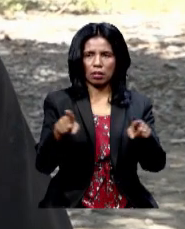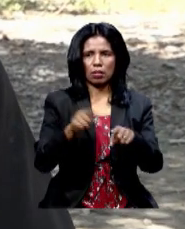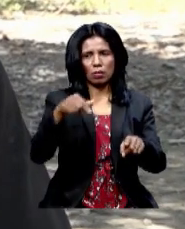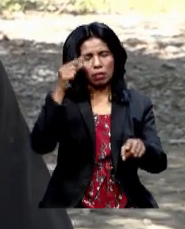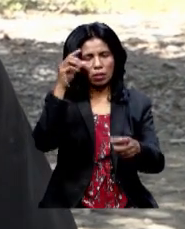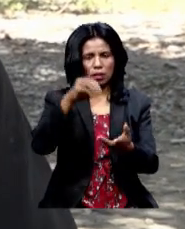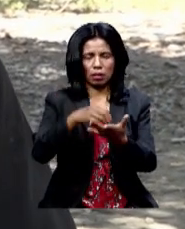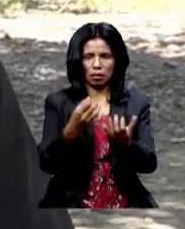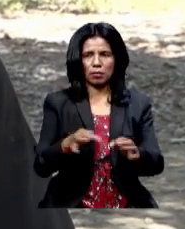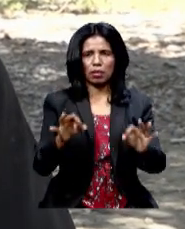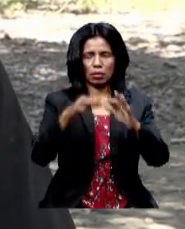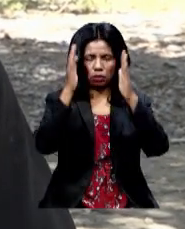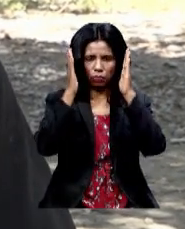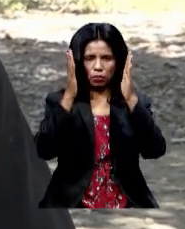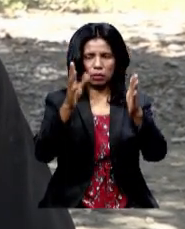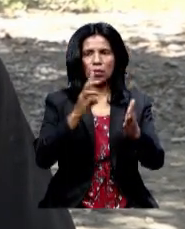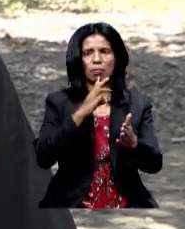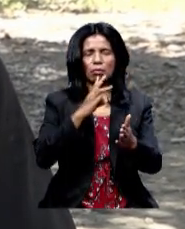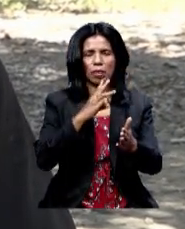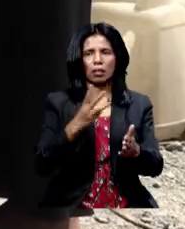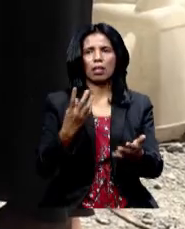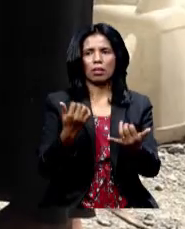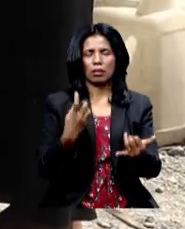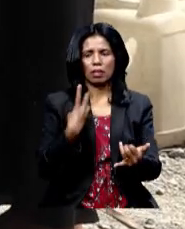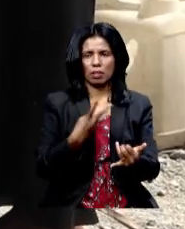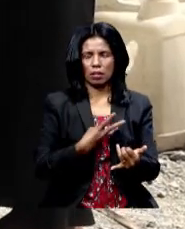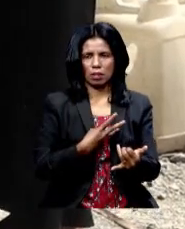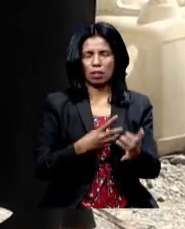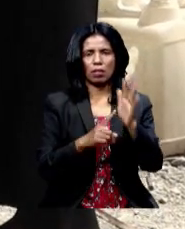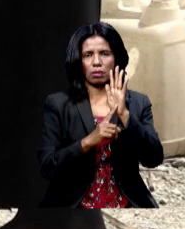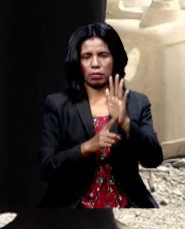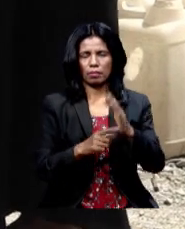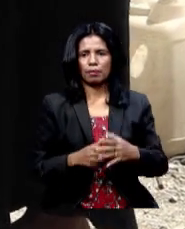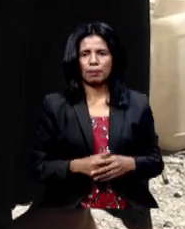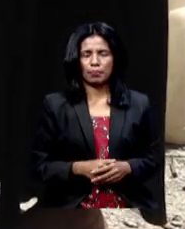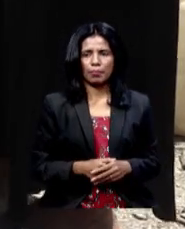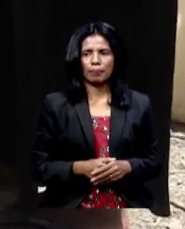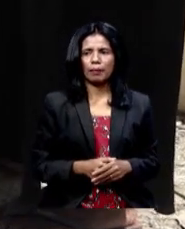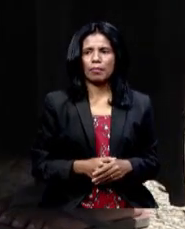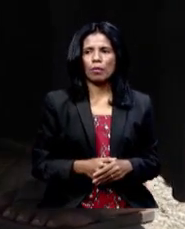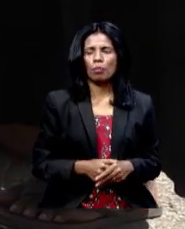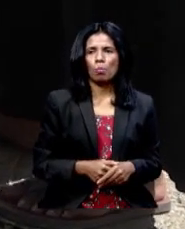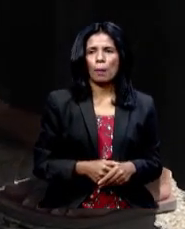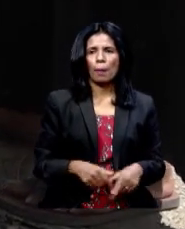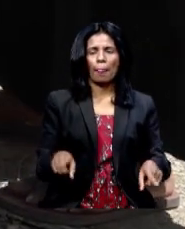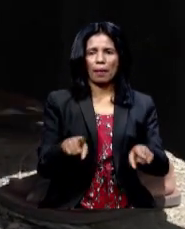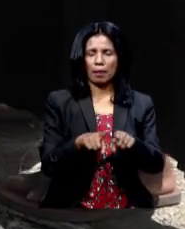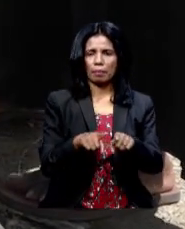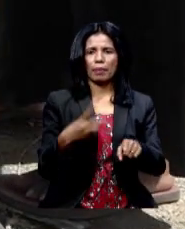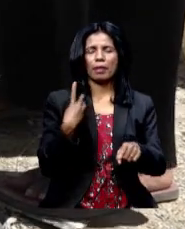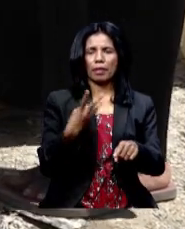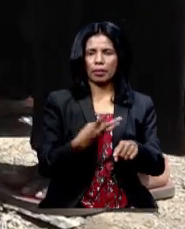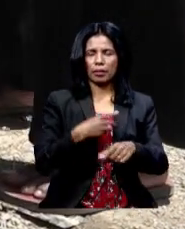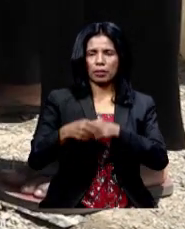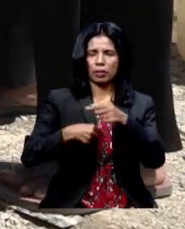tahu prioritas dia. Atau sama bagi ayah dan bayi maka gor dek kita. Atau ne. Ne maka ami, hanya san zero sound phone.